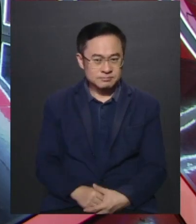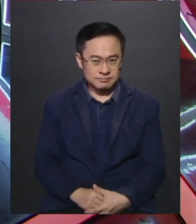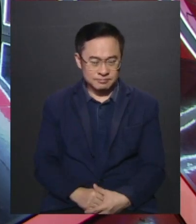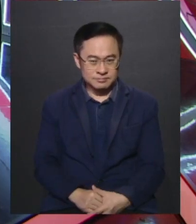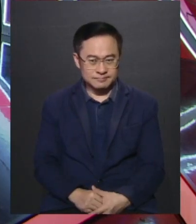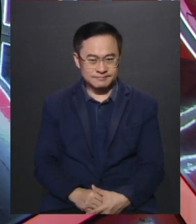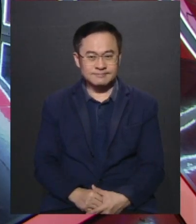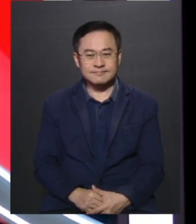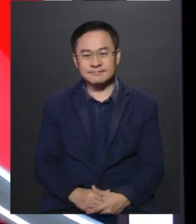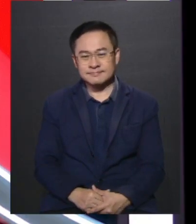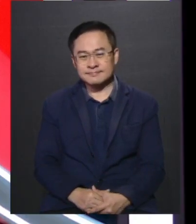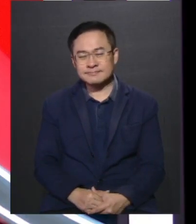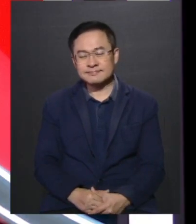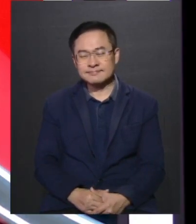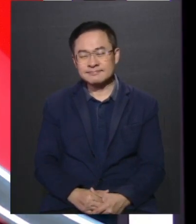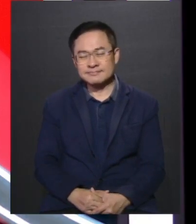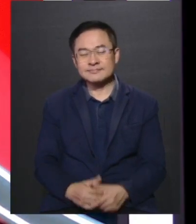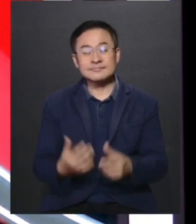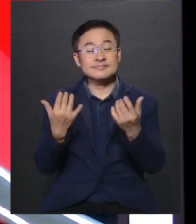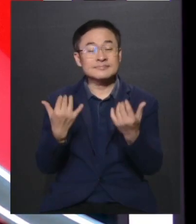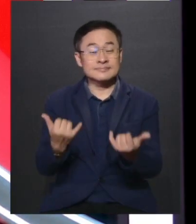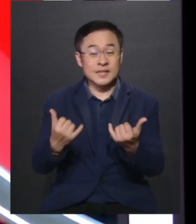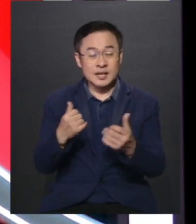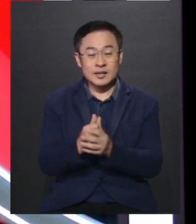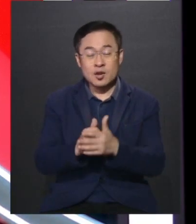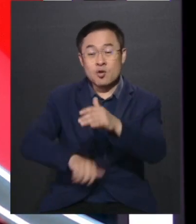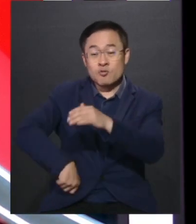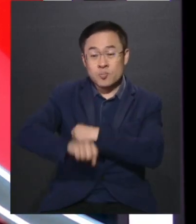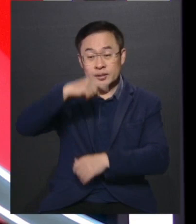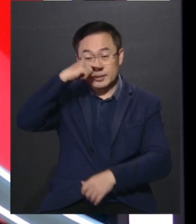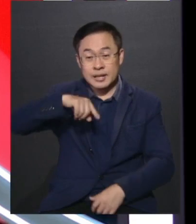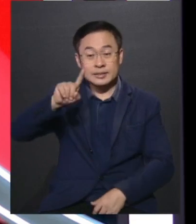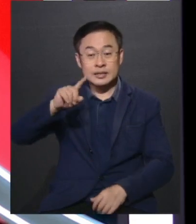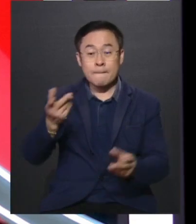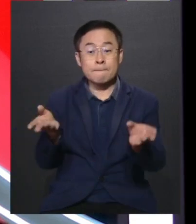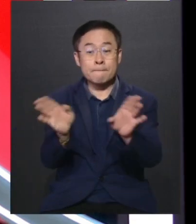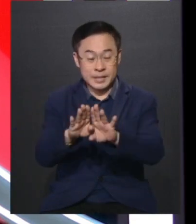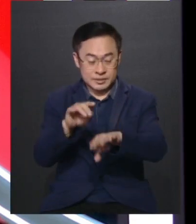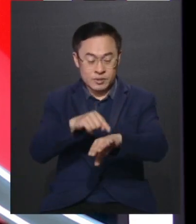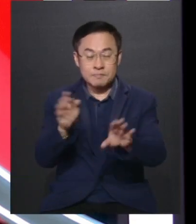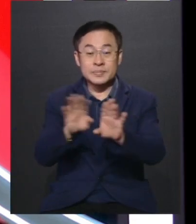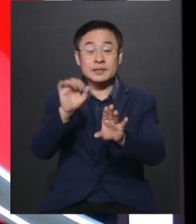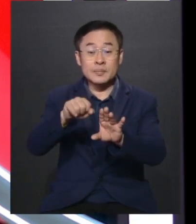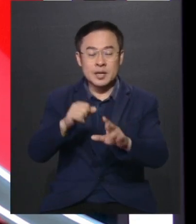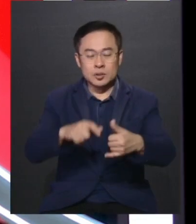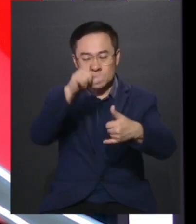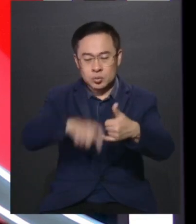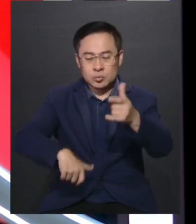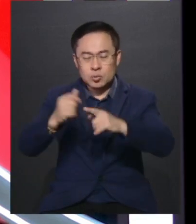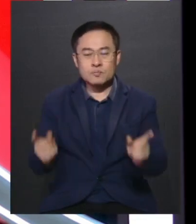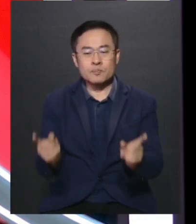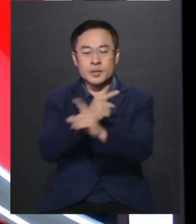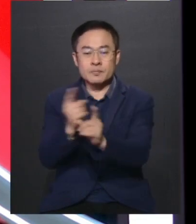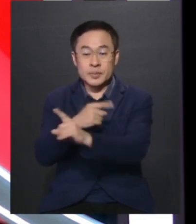ทีนี้นะคะเรื่องราวของฟุตบอลไทยกันสักนิดหน่อยค่ะณตอนนี้นะคะการแข่งขันฟุตบอลไทยลีกปิดฤดูกาลแต่ว่ามีการเสริมทัพกันแบบคึกคักเลยน